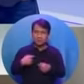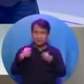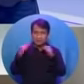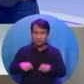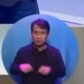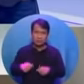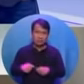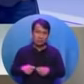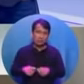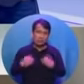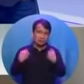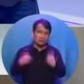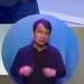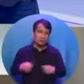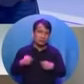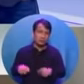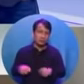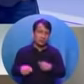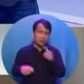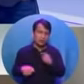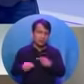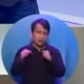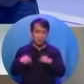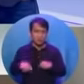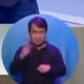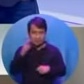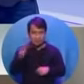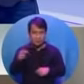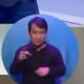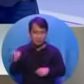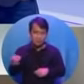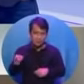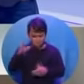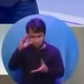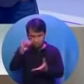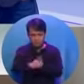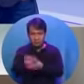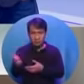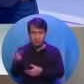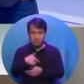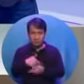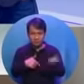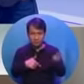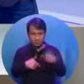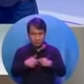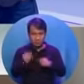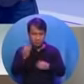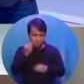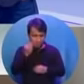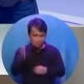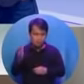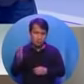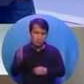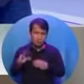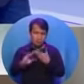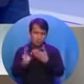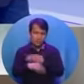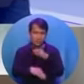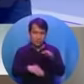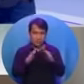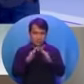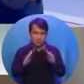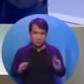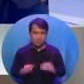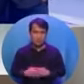naman po ng katawan. Ang akin lang po naman po, sir. Ay, kung nakikinig naman po yung aking asawa, ay sana naman po ay umuwi na po siya. Okay, sige